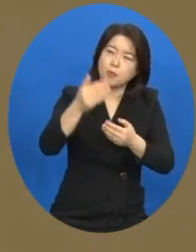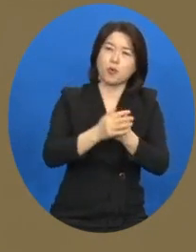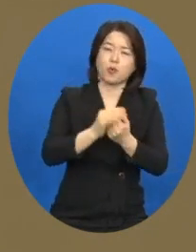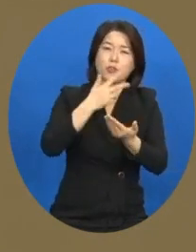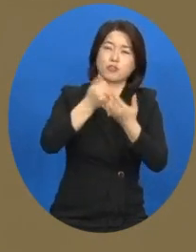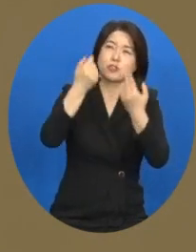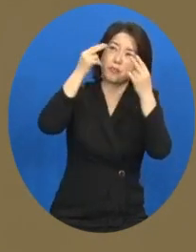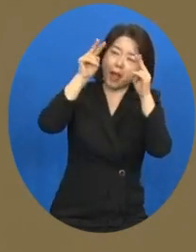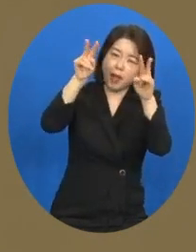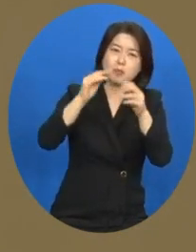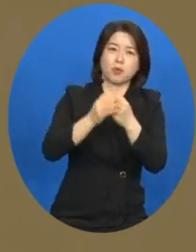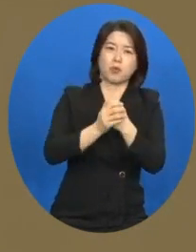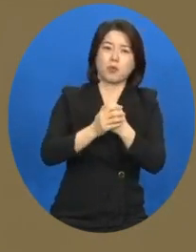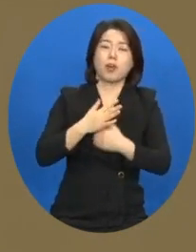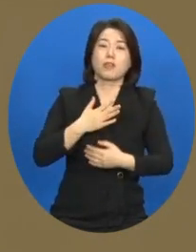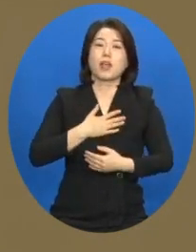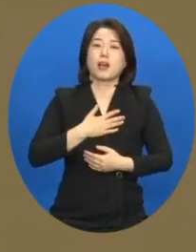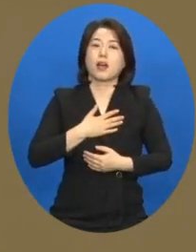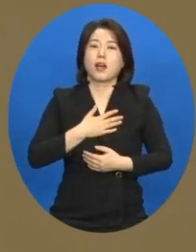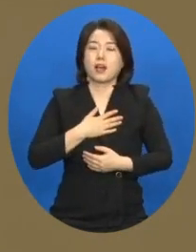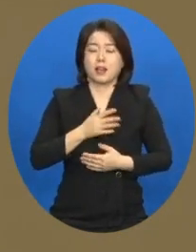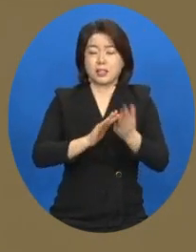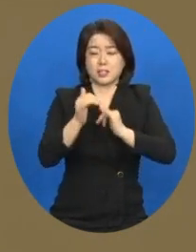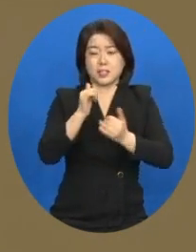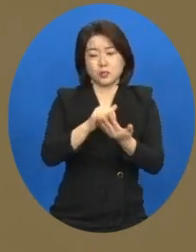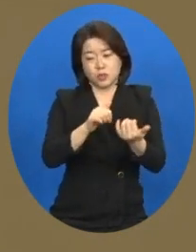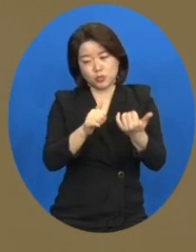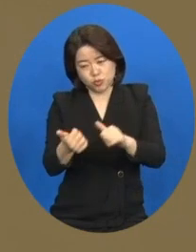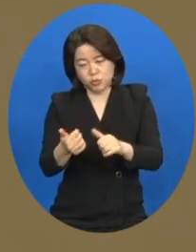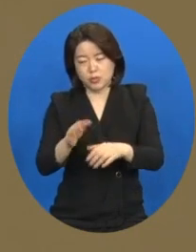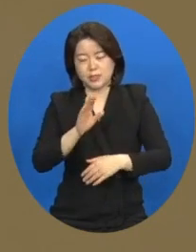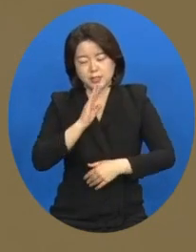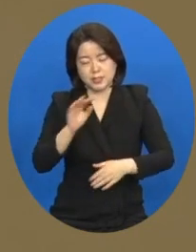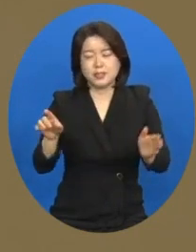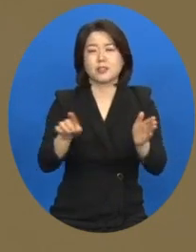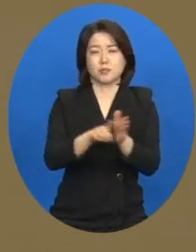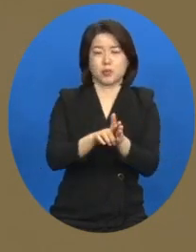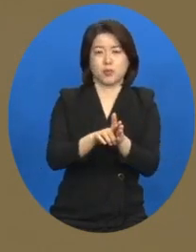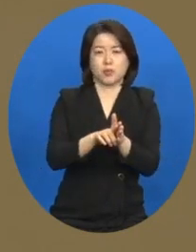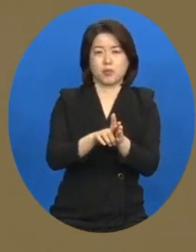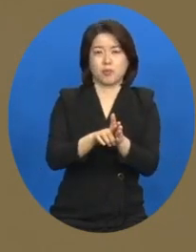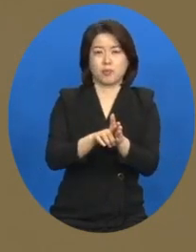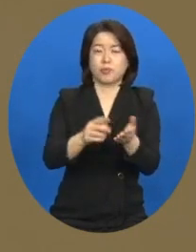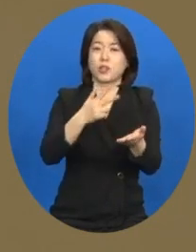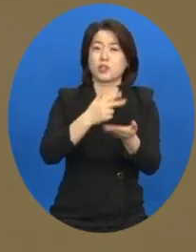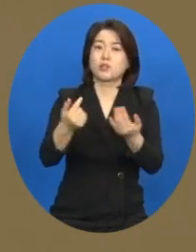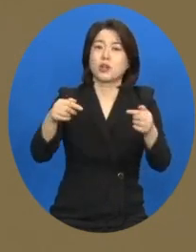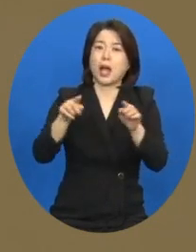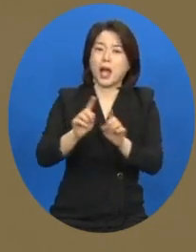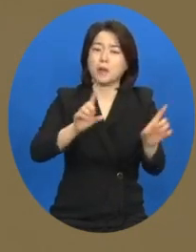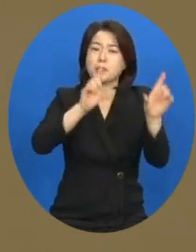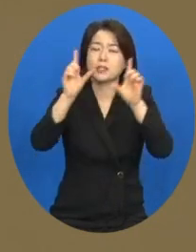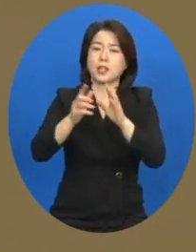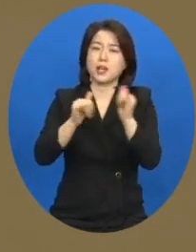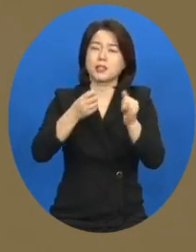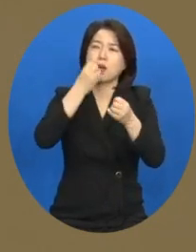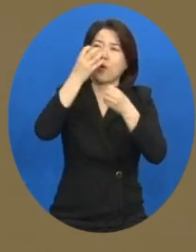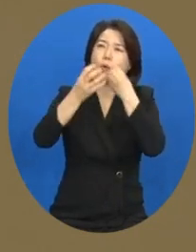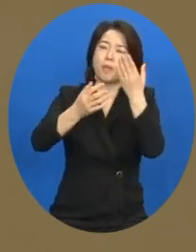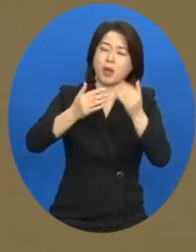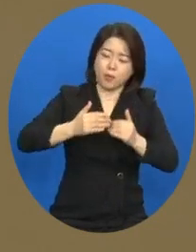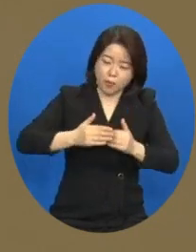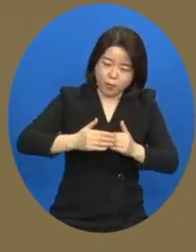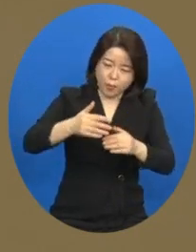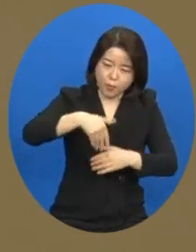바라보고 내가 이미 예수님과 죽었음을 진짜 믿고 주님과 함께 사는 자임을 고백하고 나가면